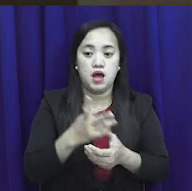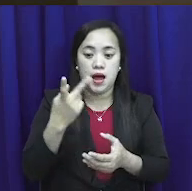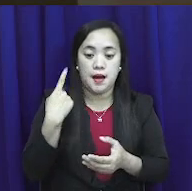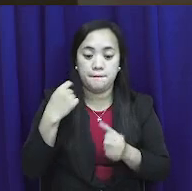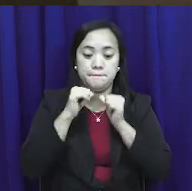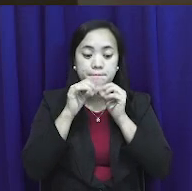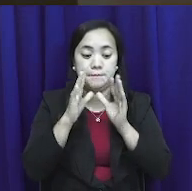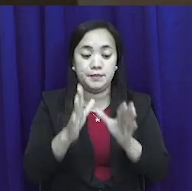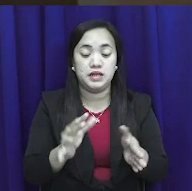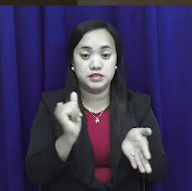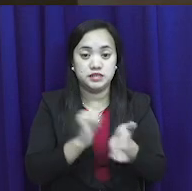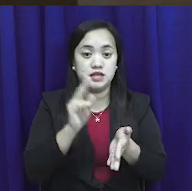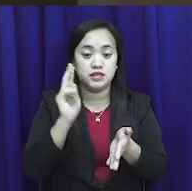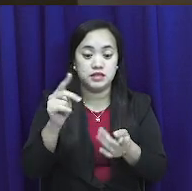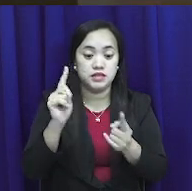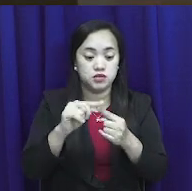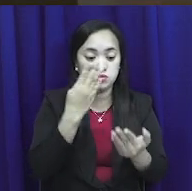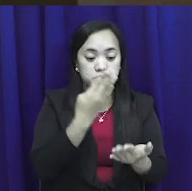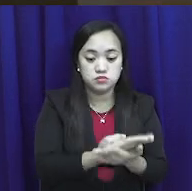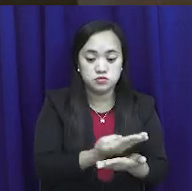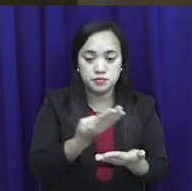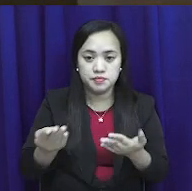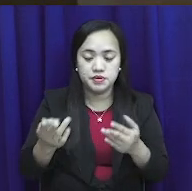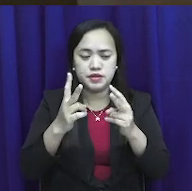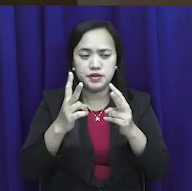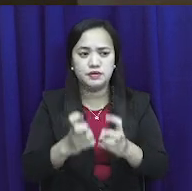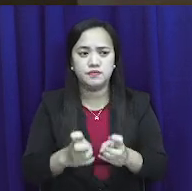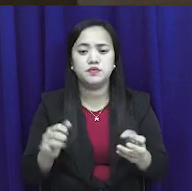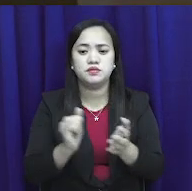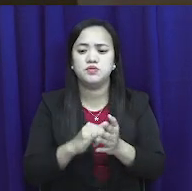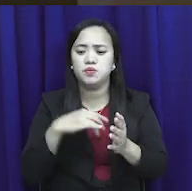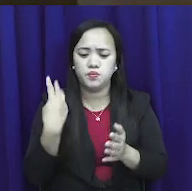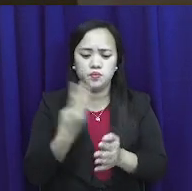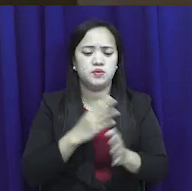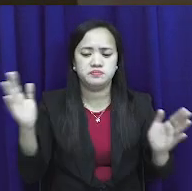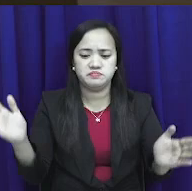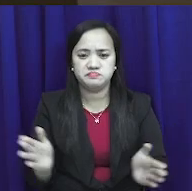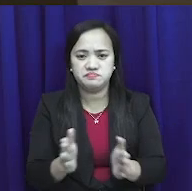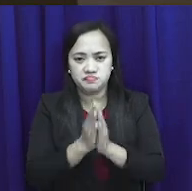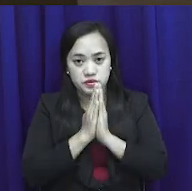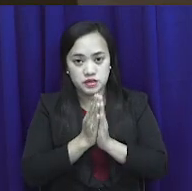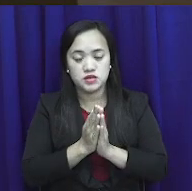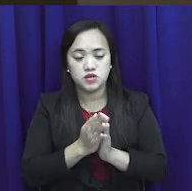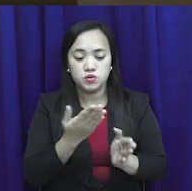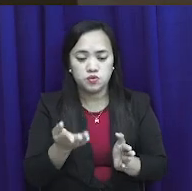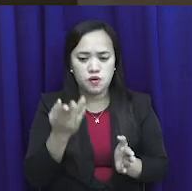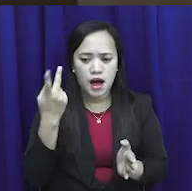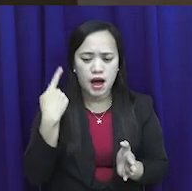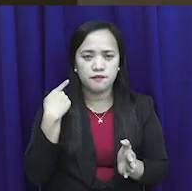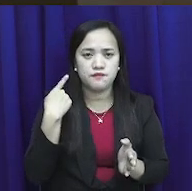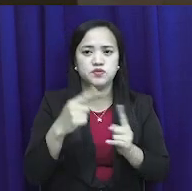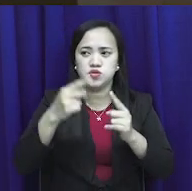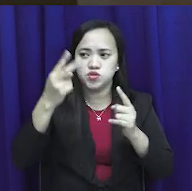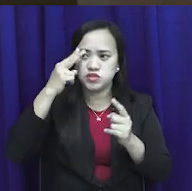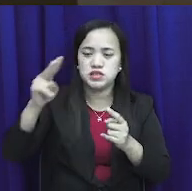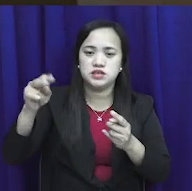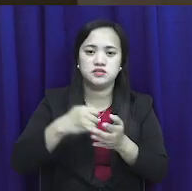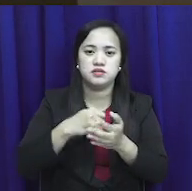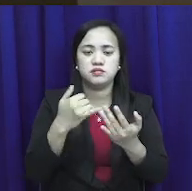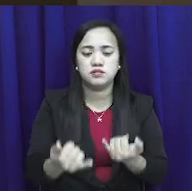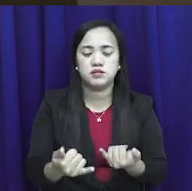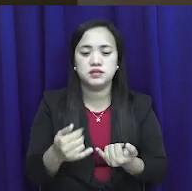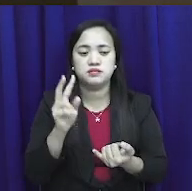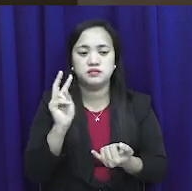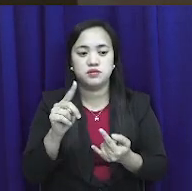kailangan ganyan eh Sabi ko nga Kahit na hindi hinihingi sa atin we have to be aware ba ha be aware na